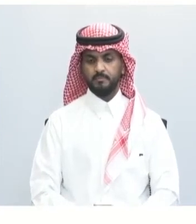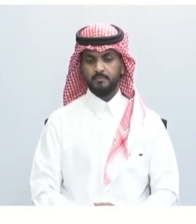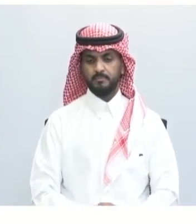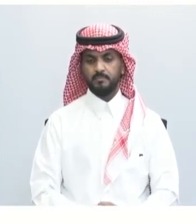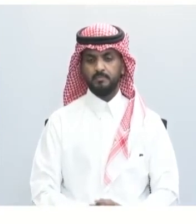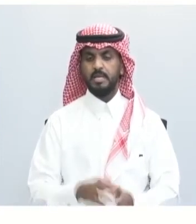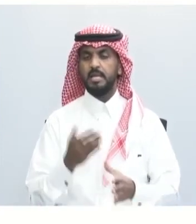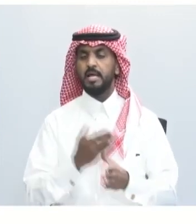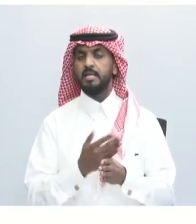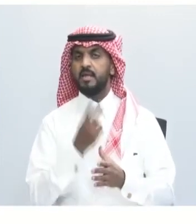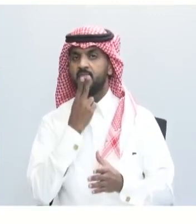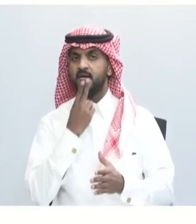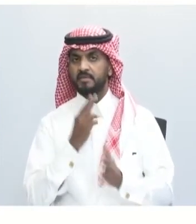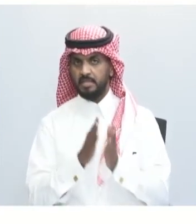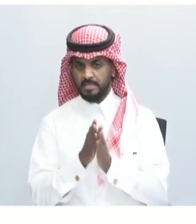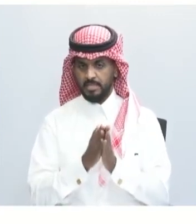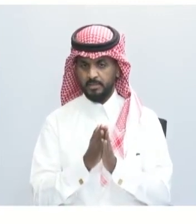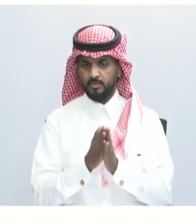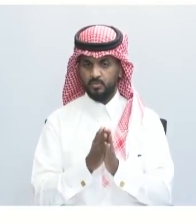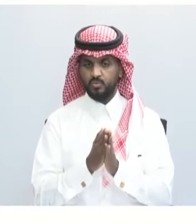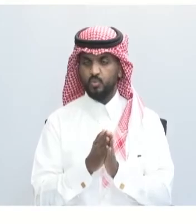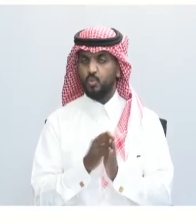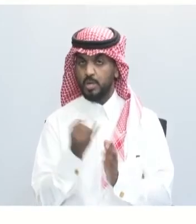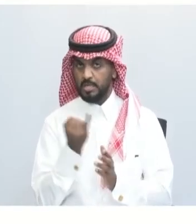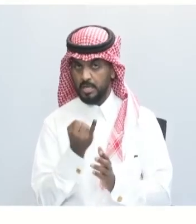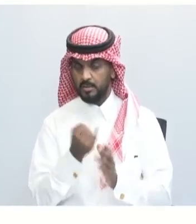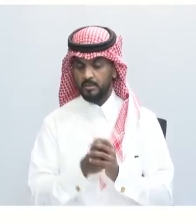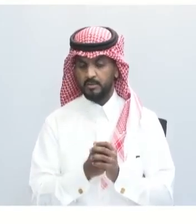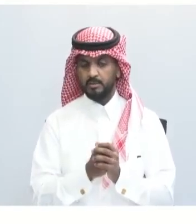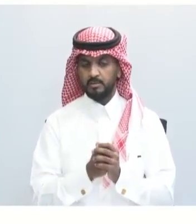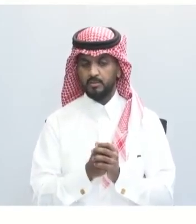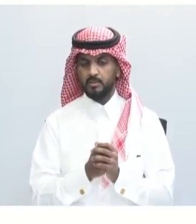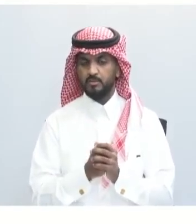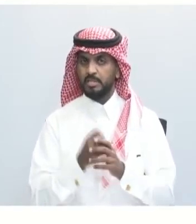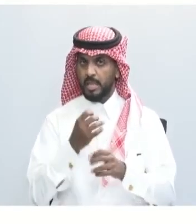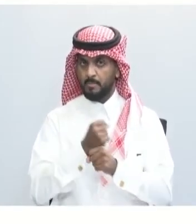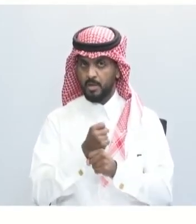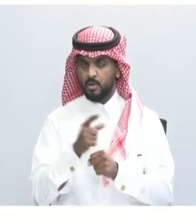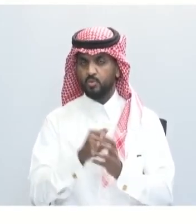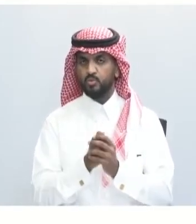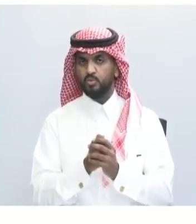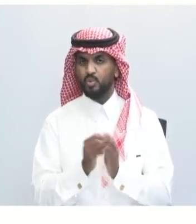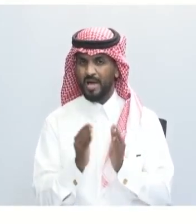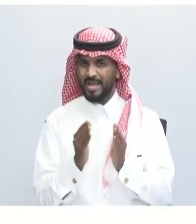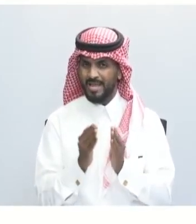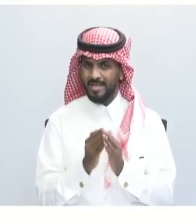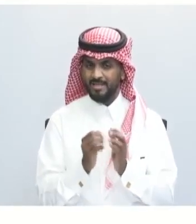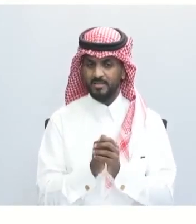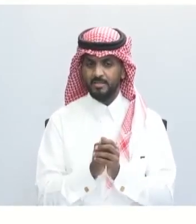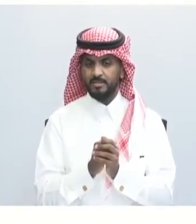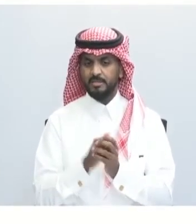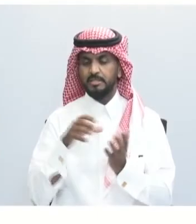لان نظافه اليدين والعنايه بها تمنع او تقلل انتقاله